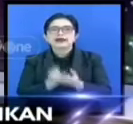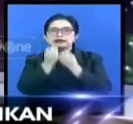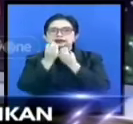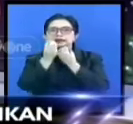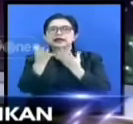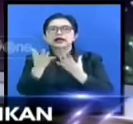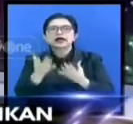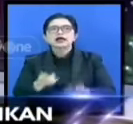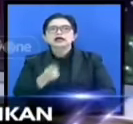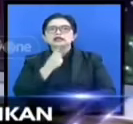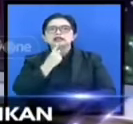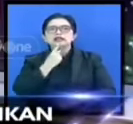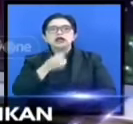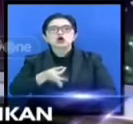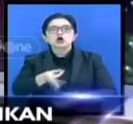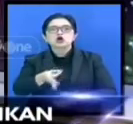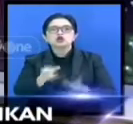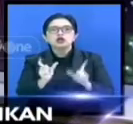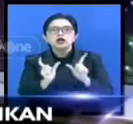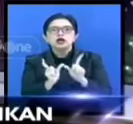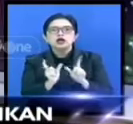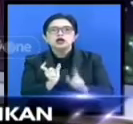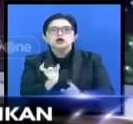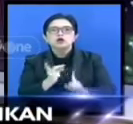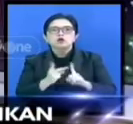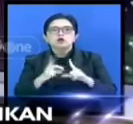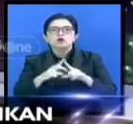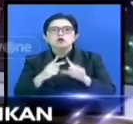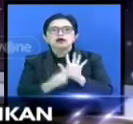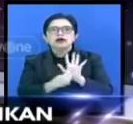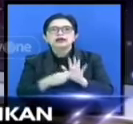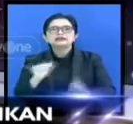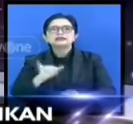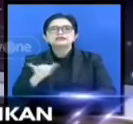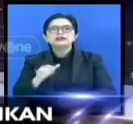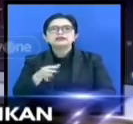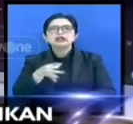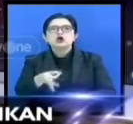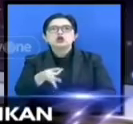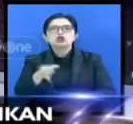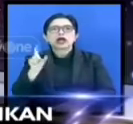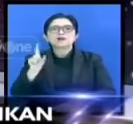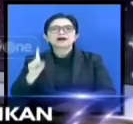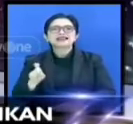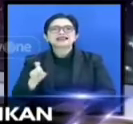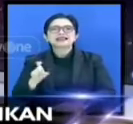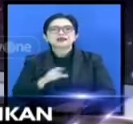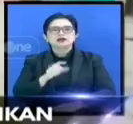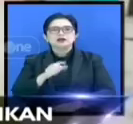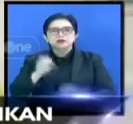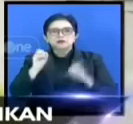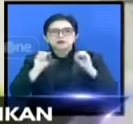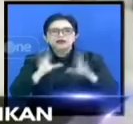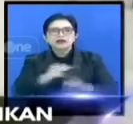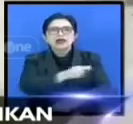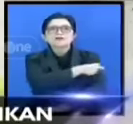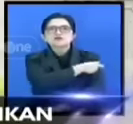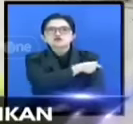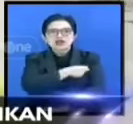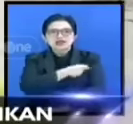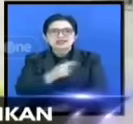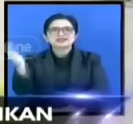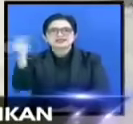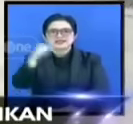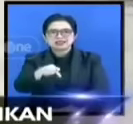kota mati. Ya, yang tersisa hanya para petugas yang mengenakan baju khusus membersihkan jalanan kota. Assalamualaikum